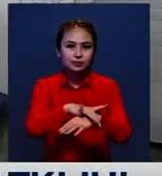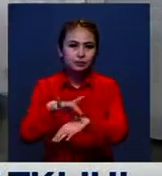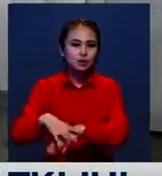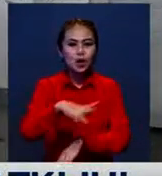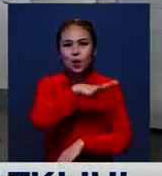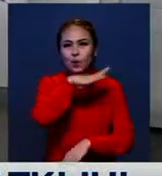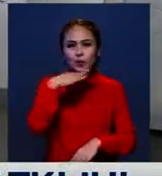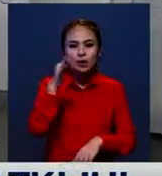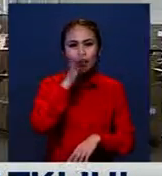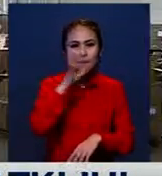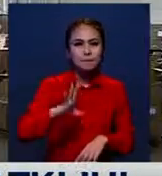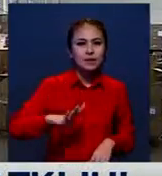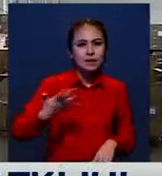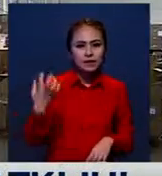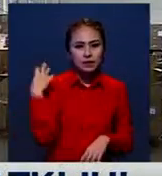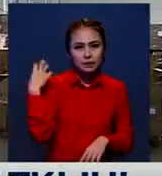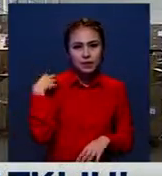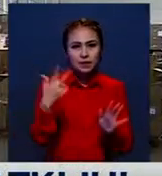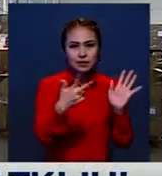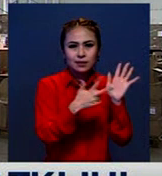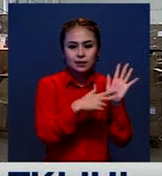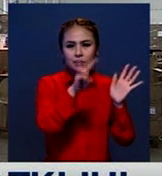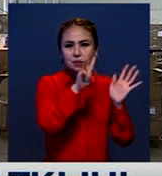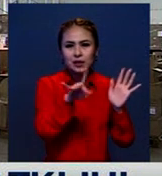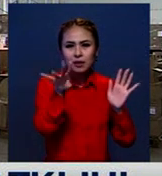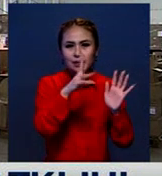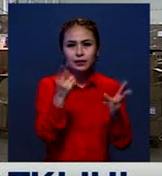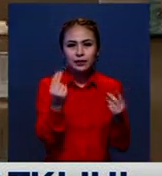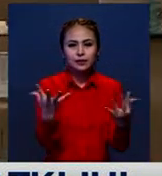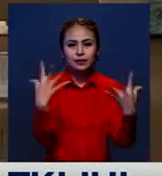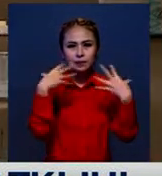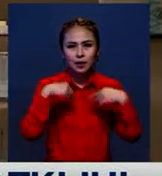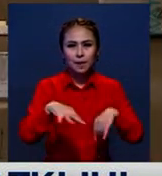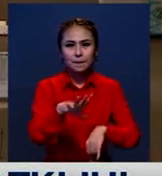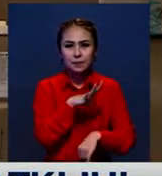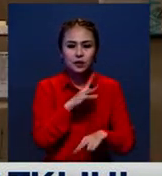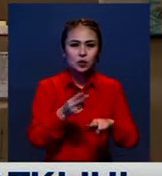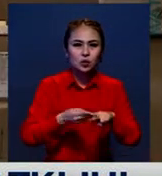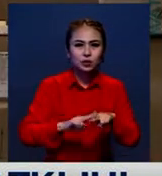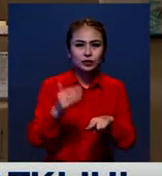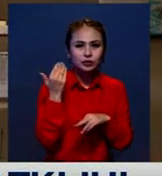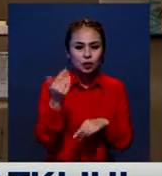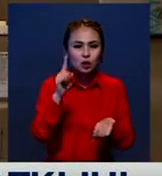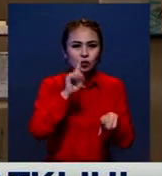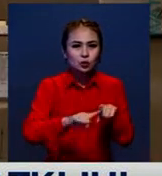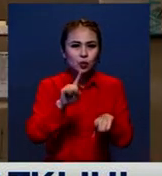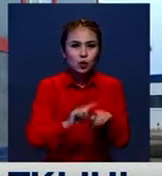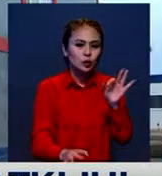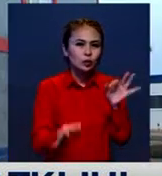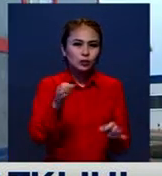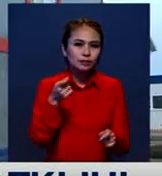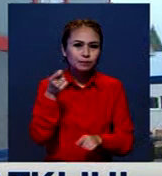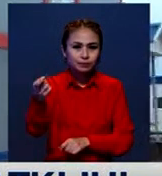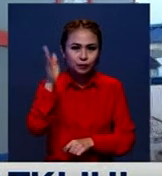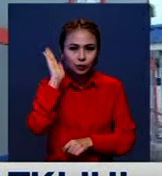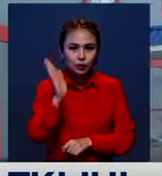СК фармацияның бұрынғы басшысы 8 миллиард теңге жымқырт деген күдік келіккен. Оның ісі жақында сотқа жолданады.